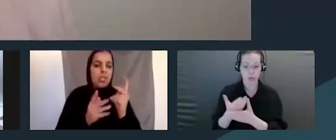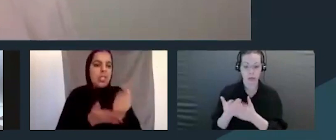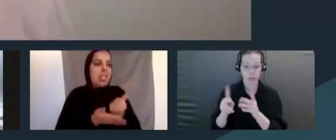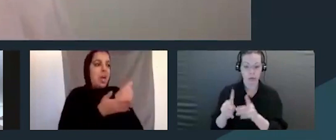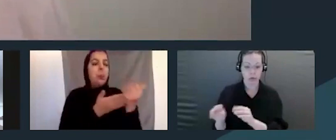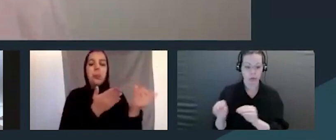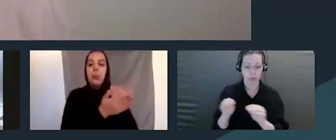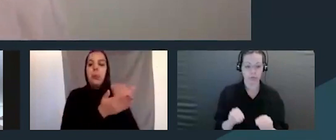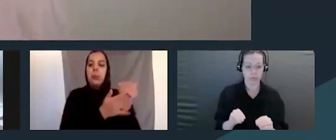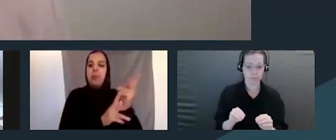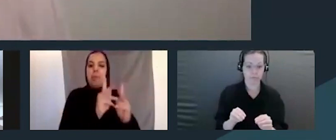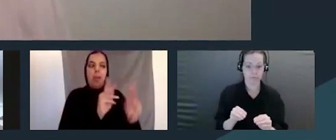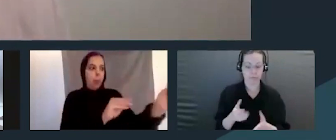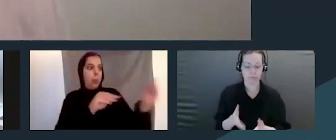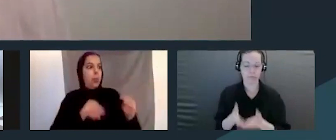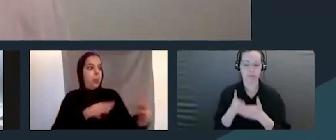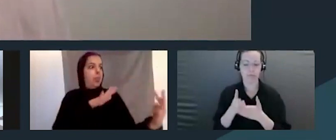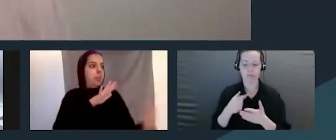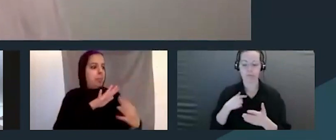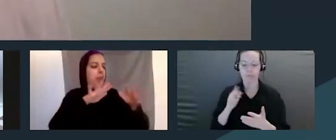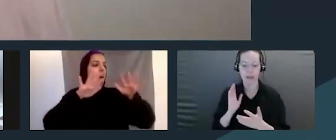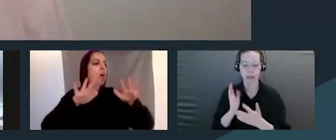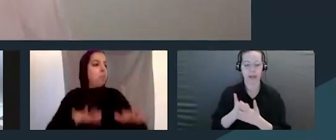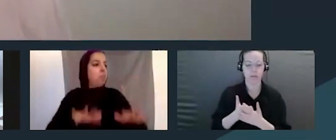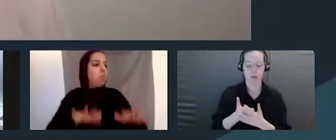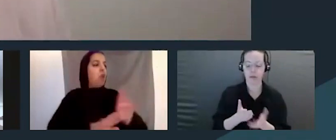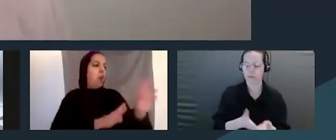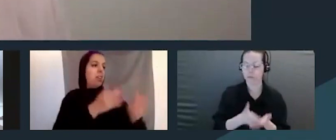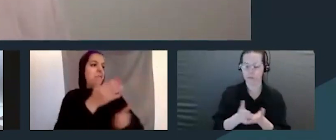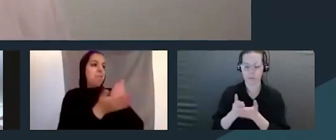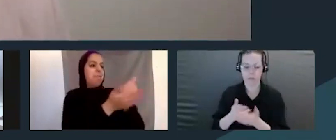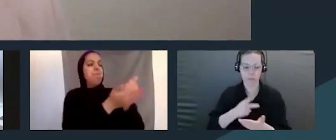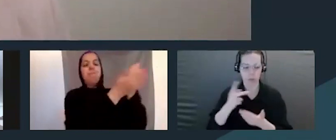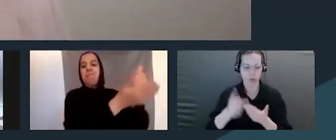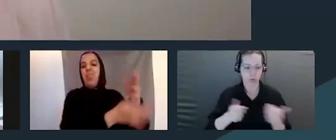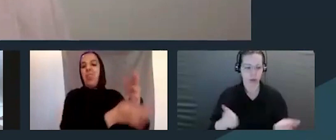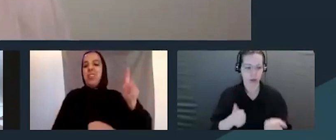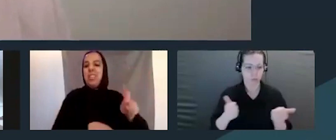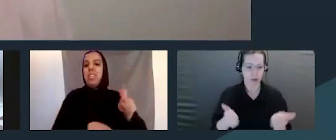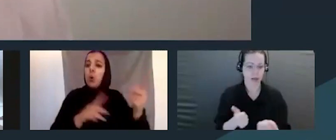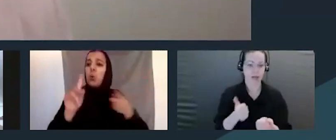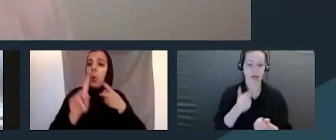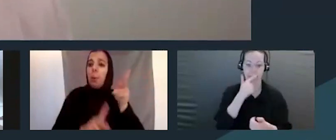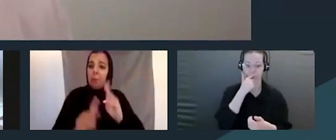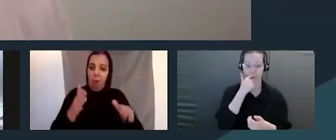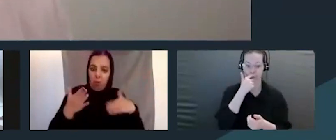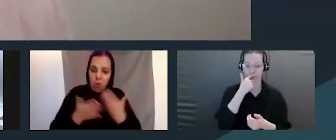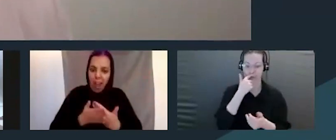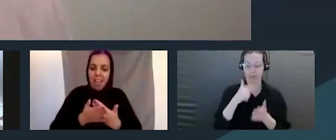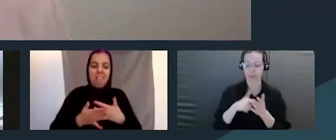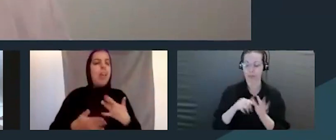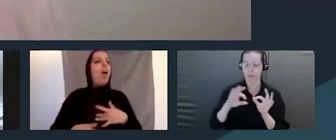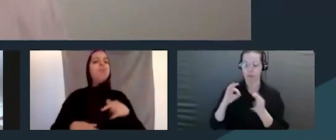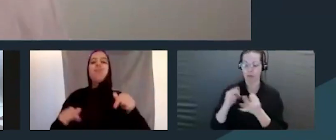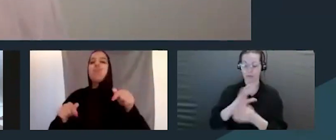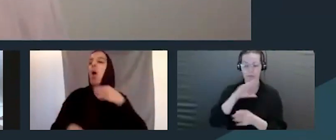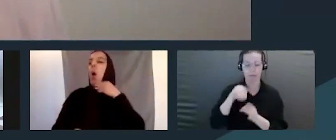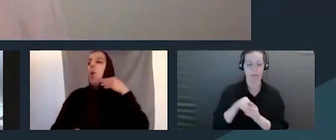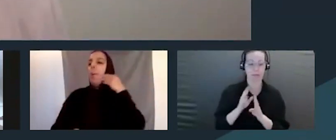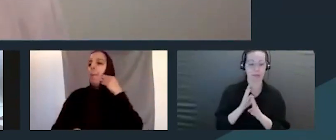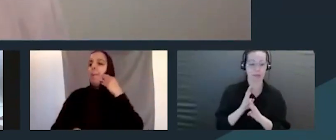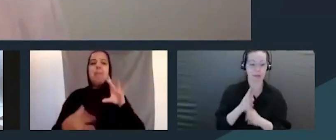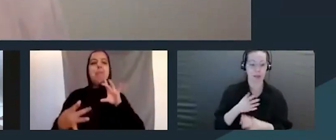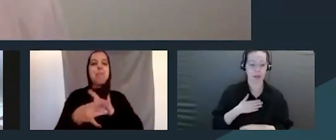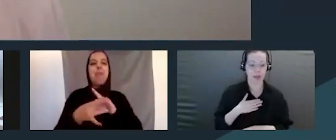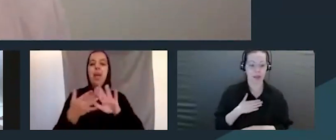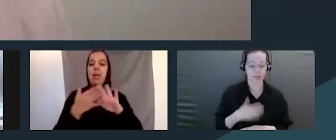d'établissement. On veut que tout le monde se sente chez eux, qu'ils retrouvent leur place dans la collectivité. Et je suis heureuse d'être parmi vous aujourd'hui afin que je puisse apprendre